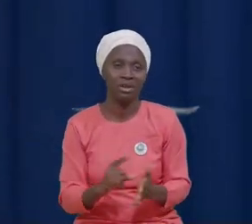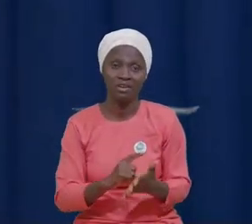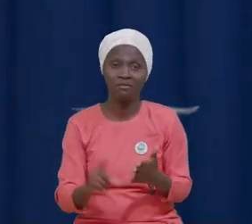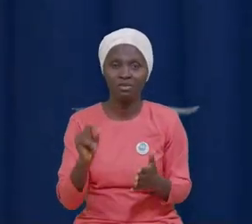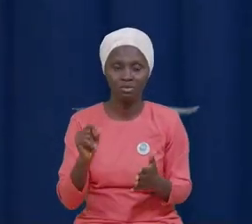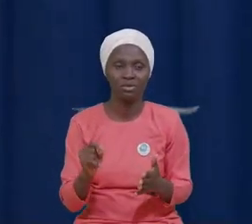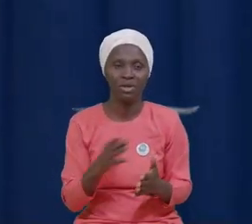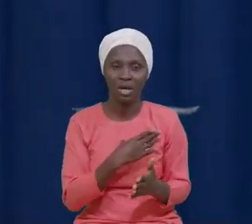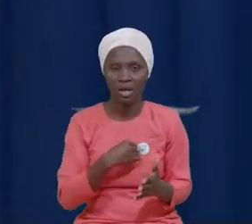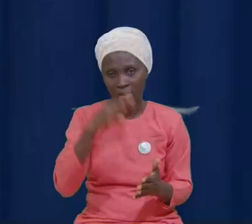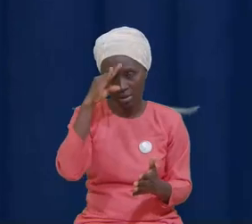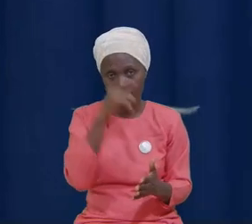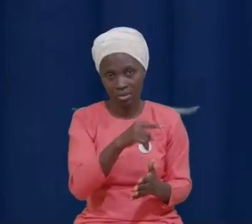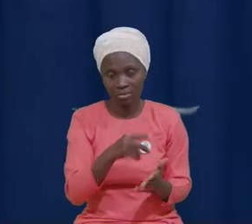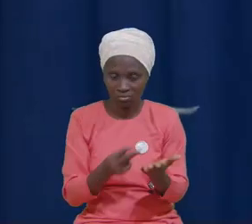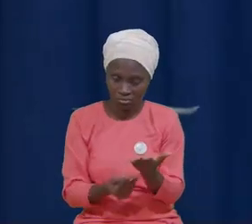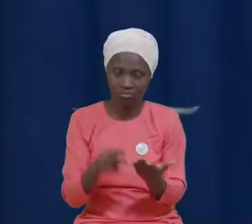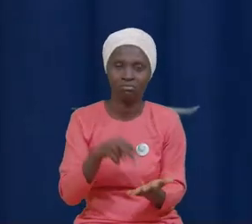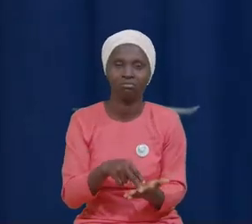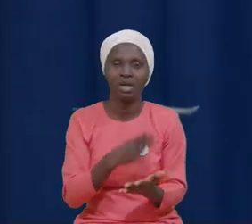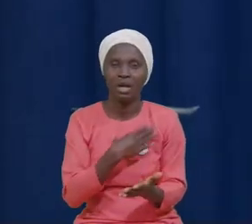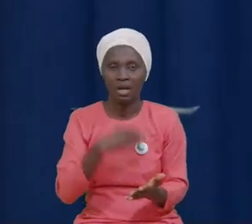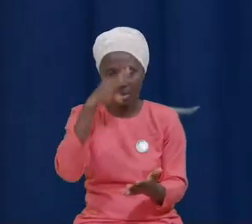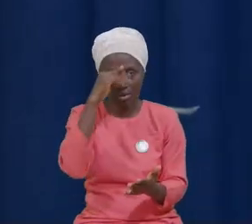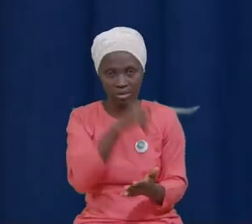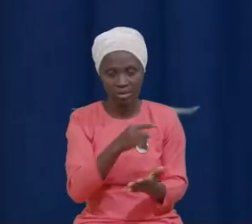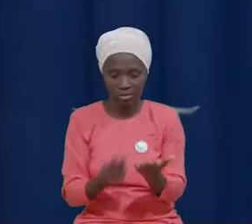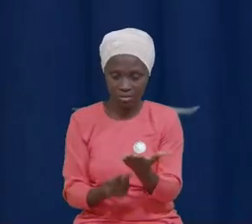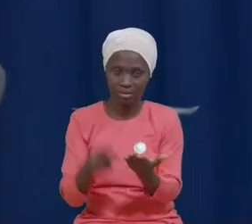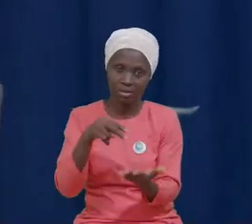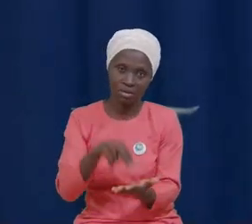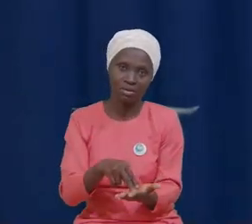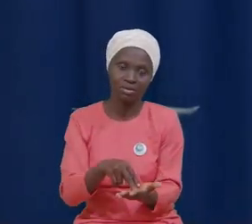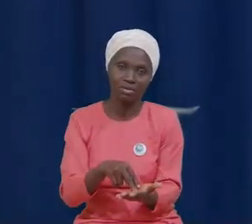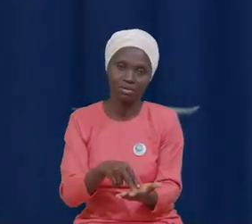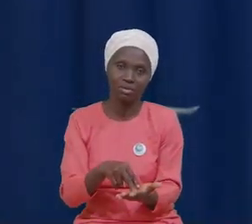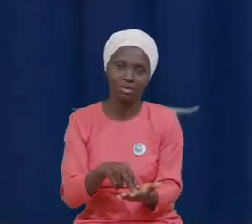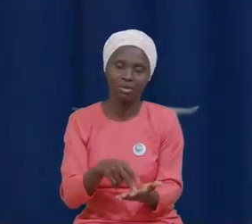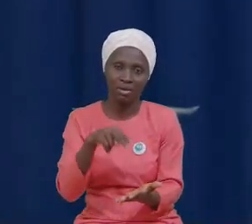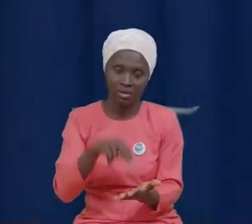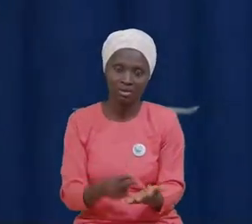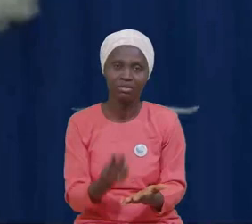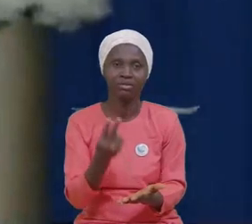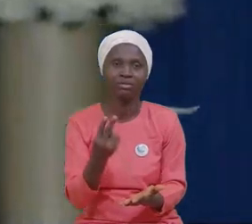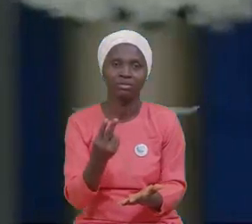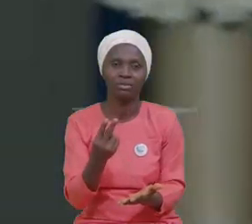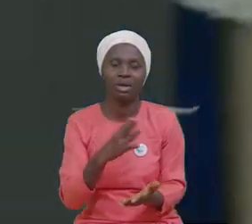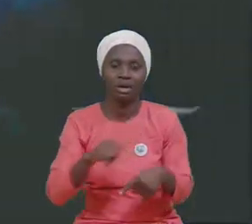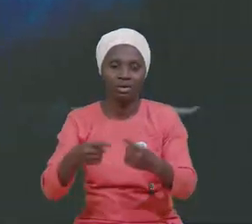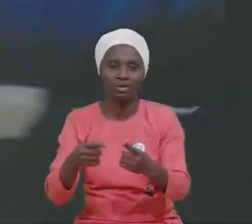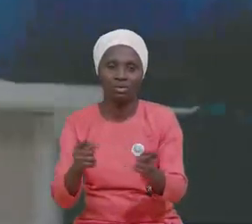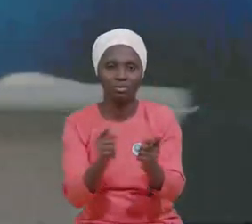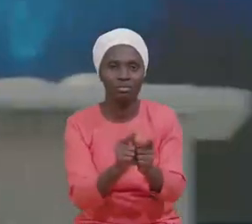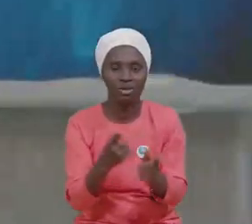se leva. Et il se leva. Et il alla vers son